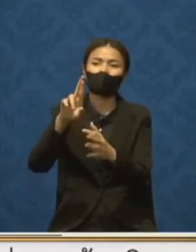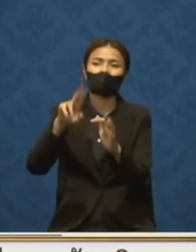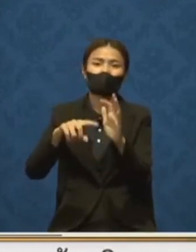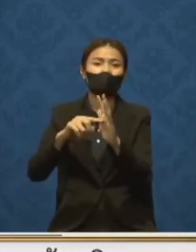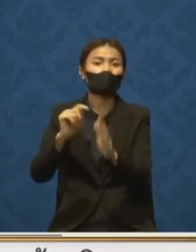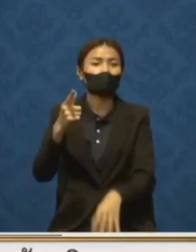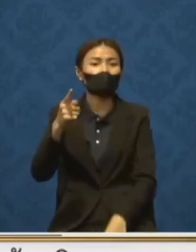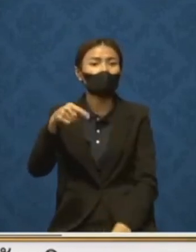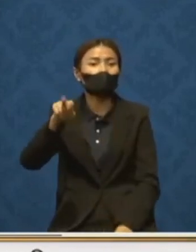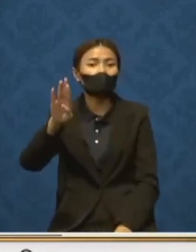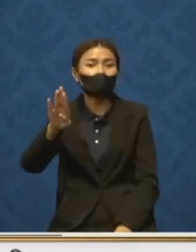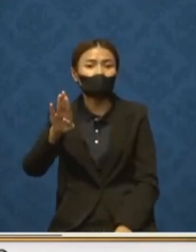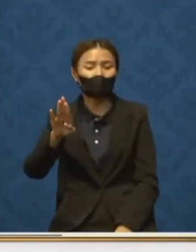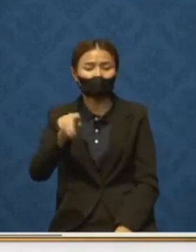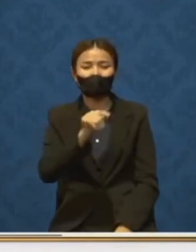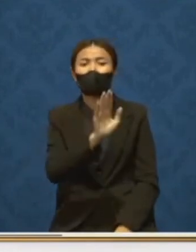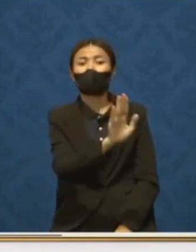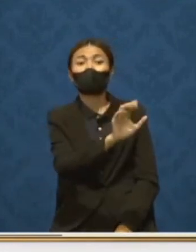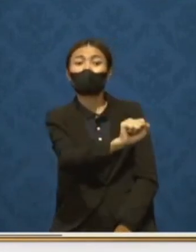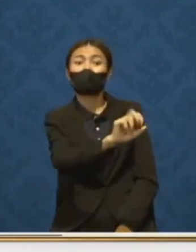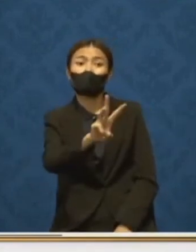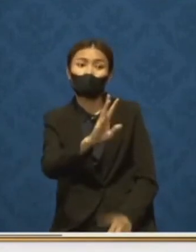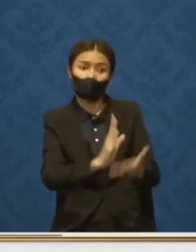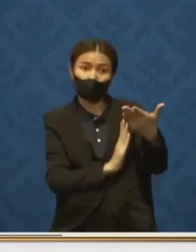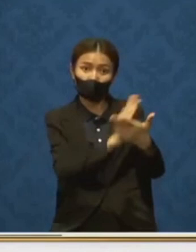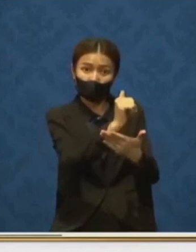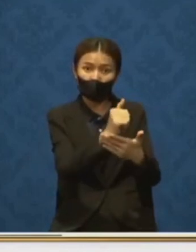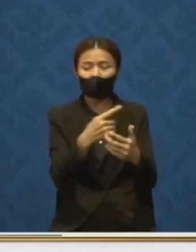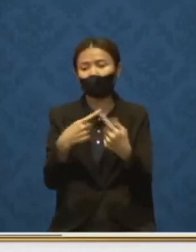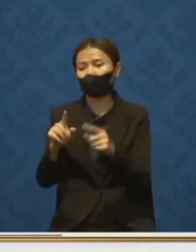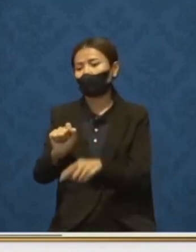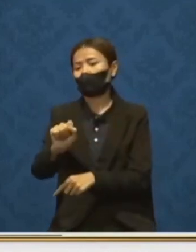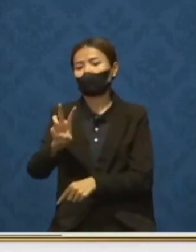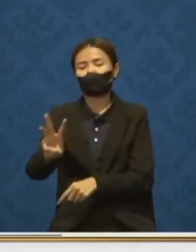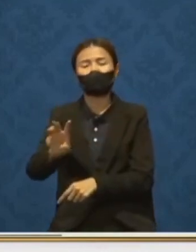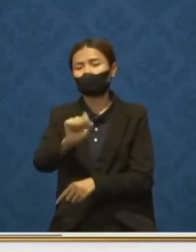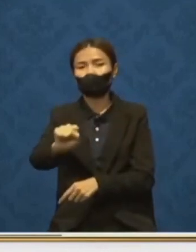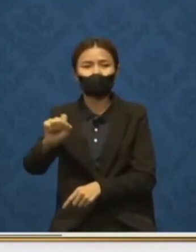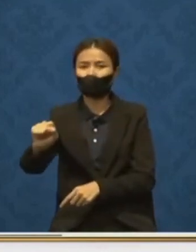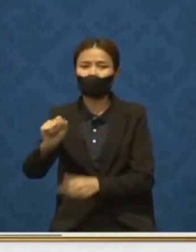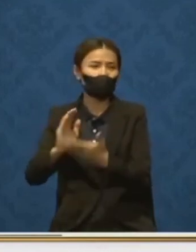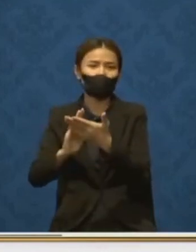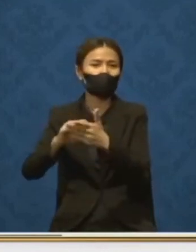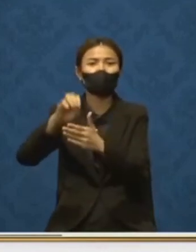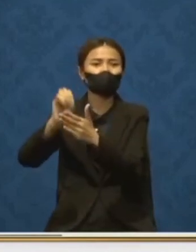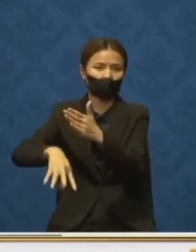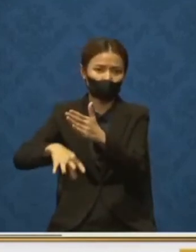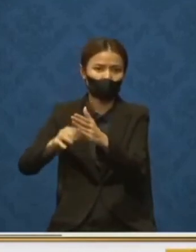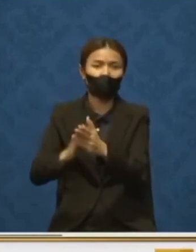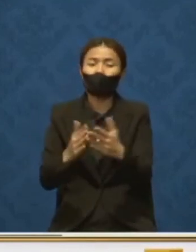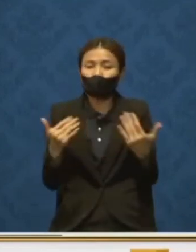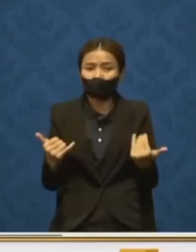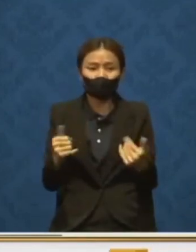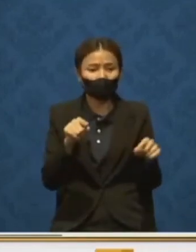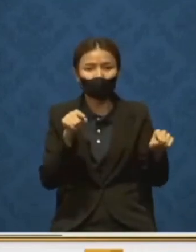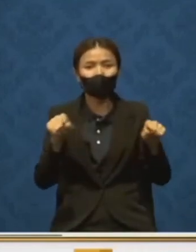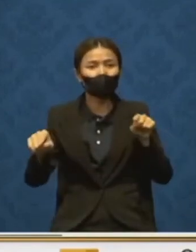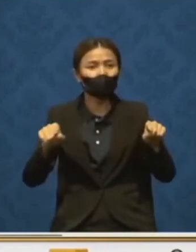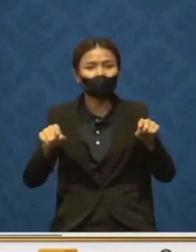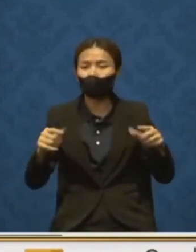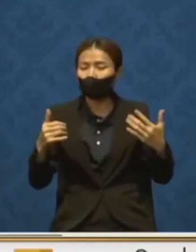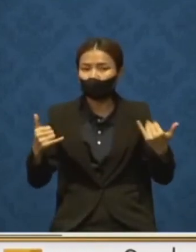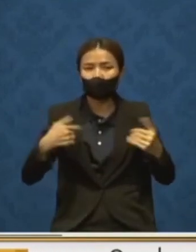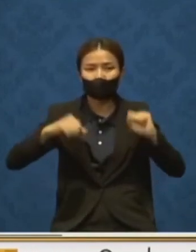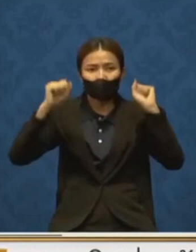ที่ผ่านการพิจารณาของวุฒิสภาหลังจากนั้นทั้ง2สภาได้มีมติในการแต่